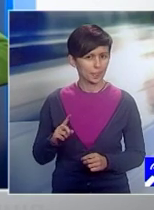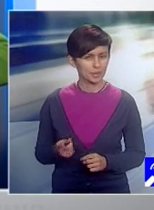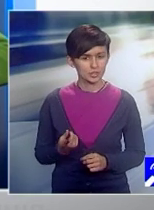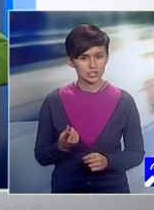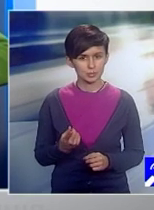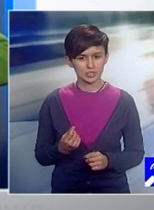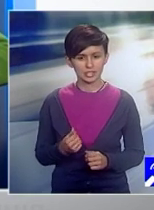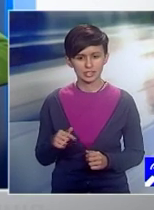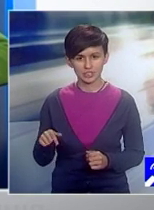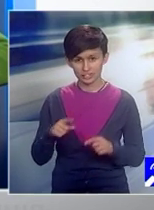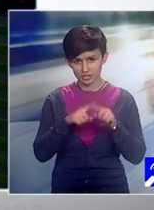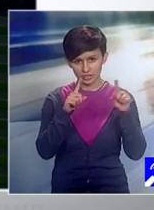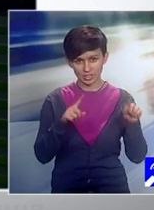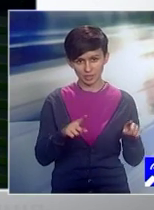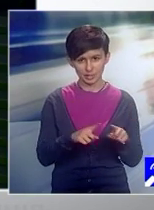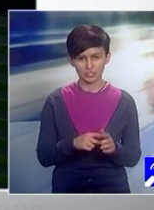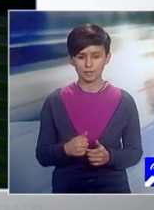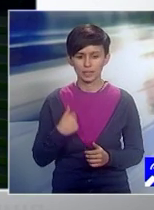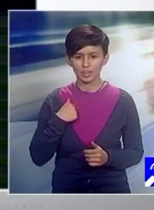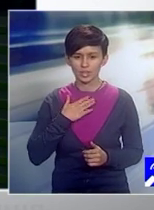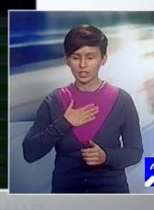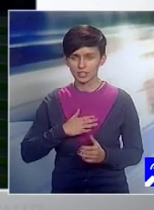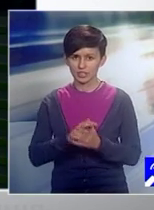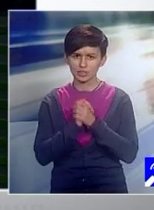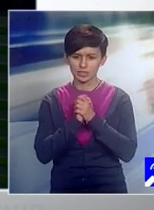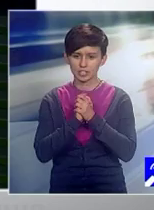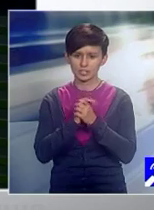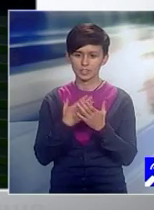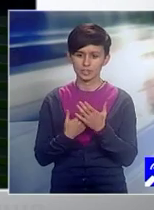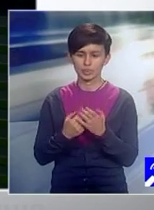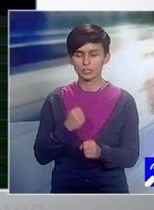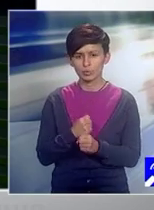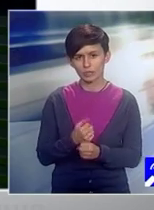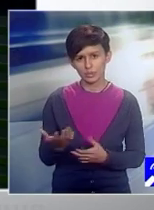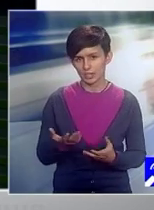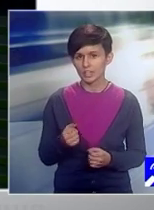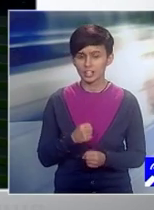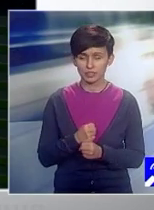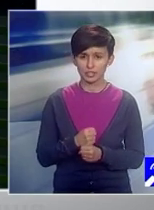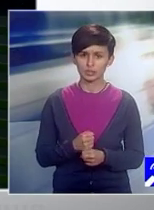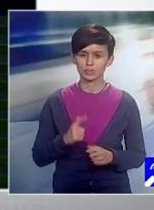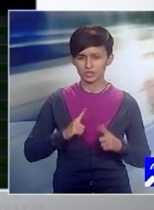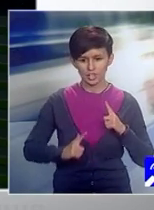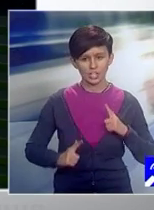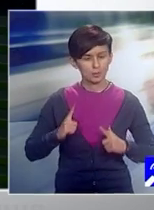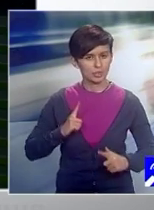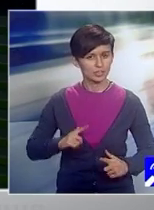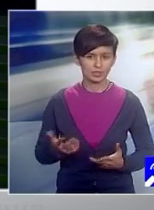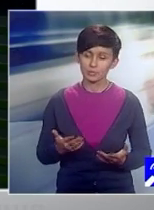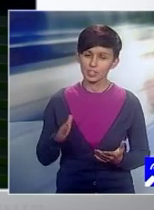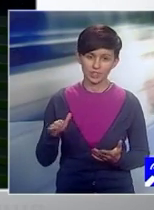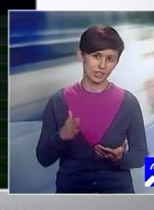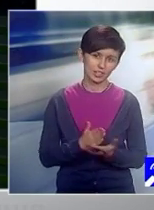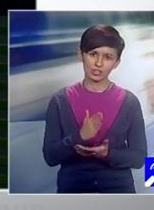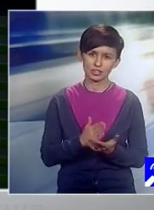Eu personal vreau să te felicit pentru munca pe care tu ai depus-o, știu că ai depus-o, și pasiunea pe care o ai în continuare pentru munca